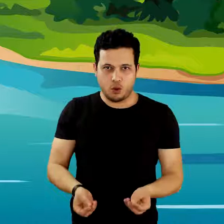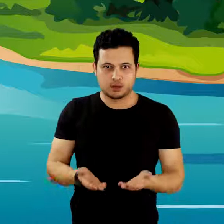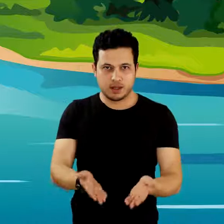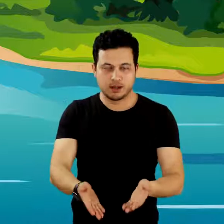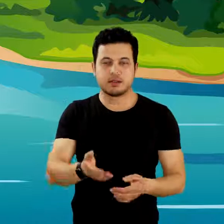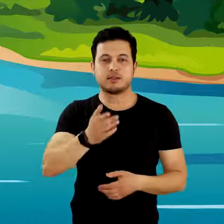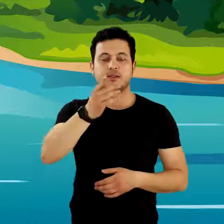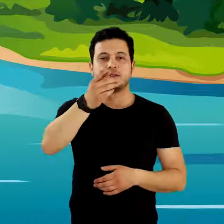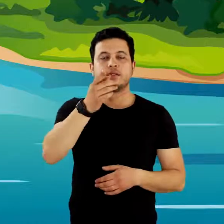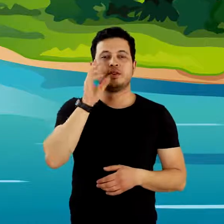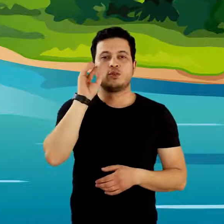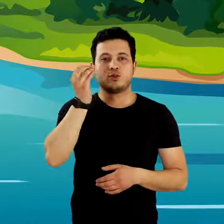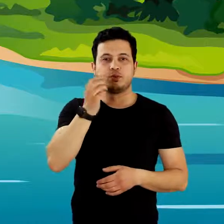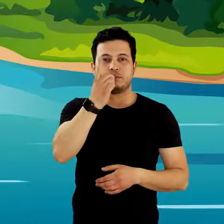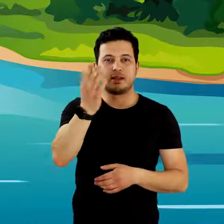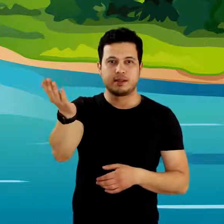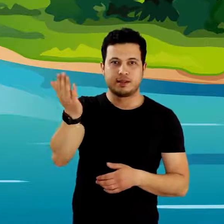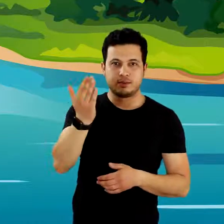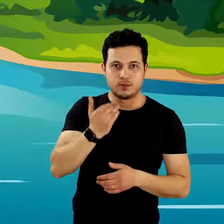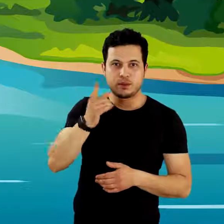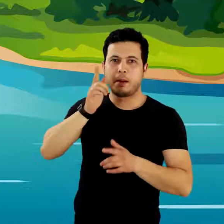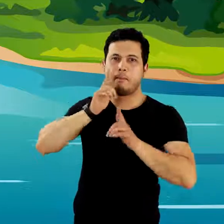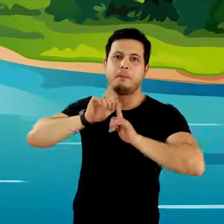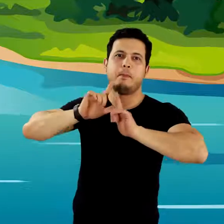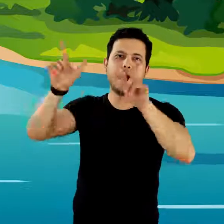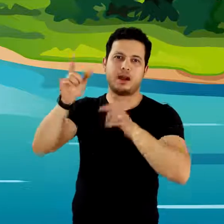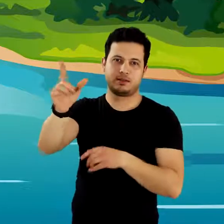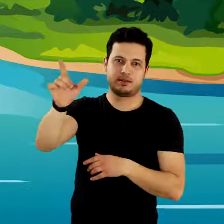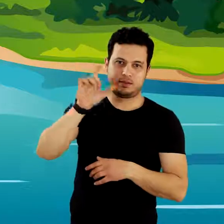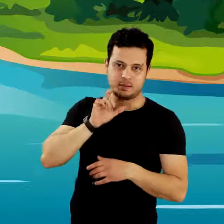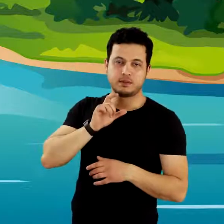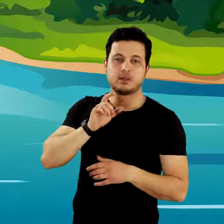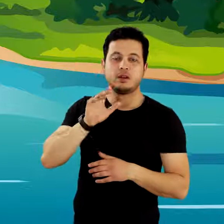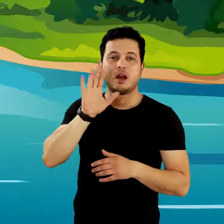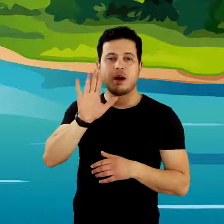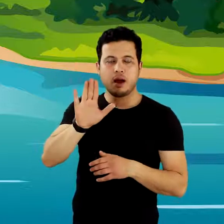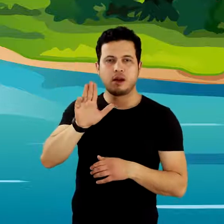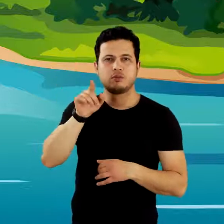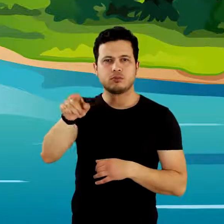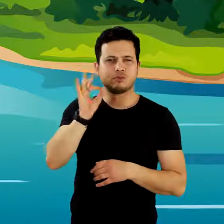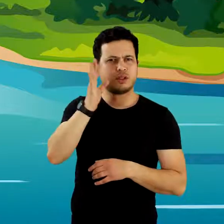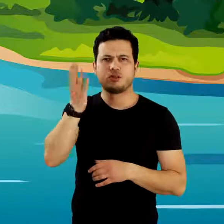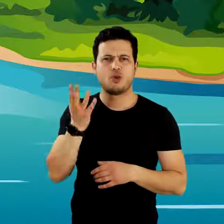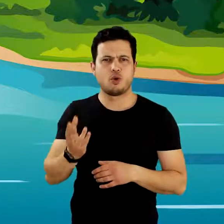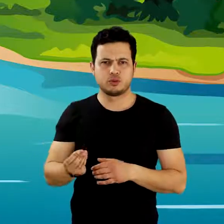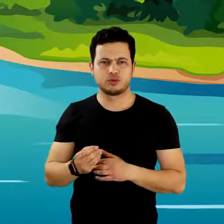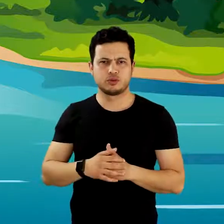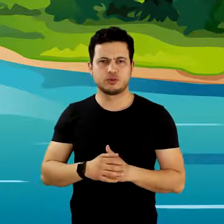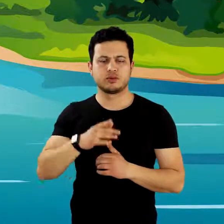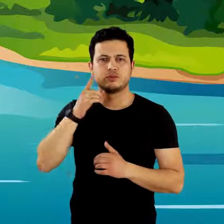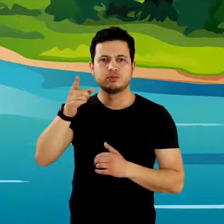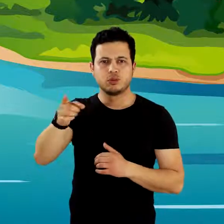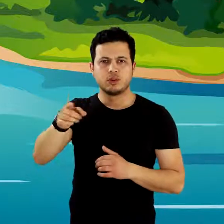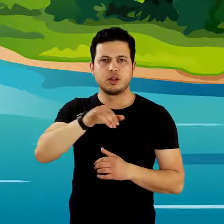Çocuğun biri tepelerine gelmiş onlara sesleniyordu. Ama Ama bu nasıl olabilirdi? Bu